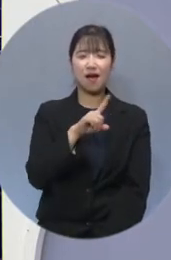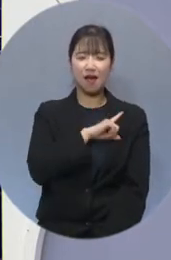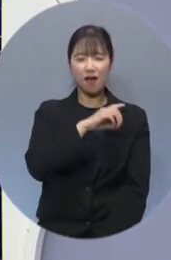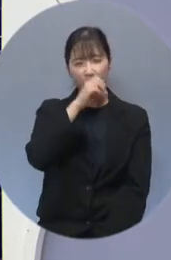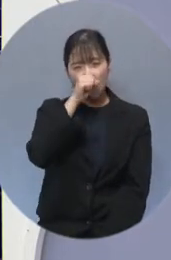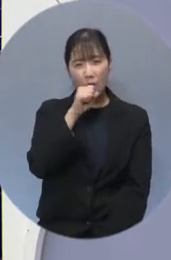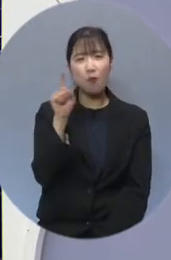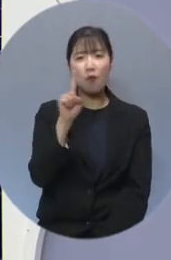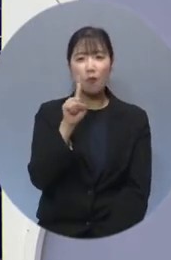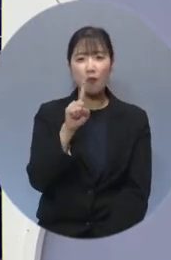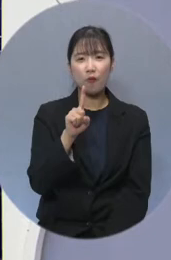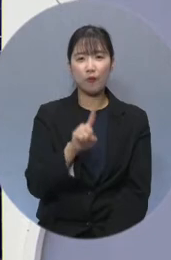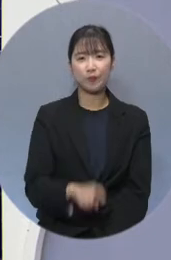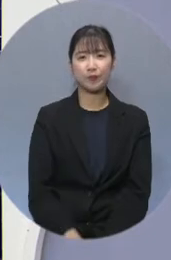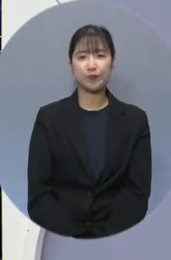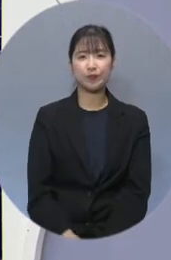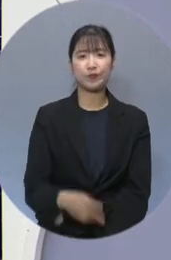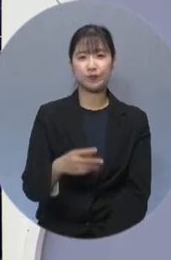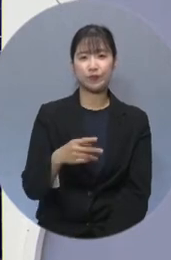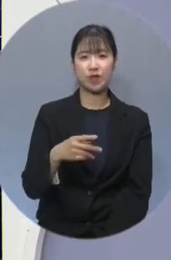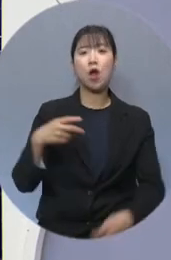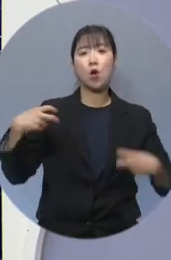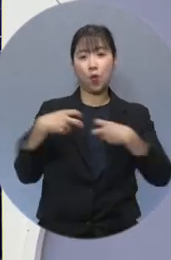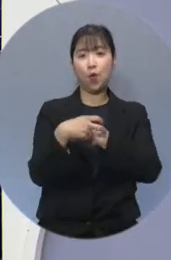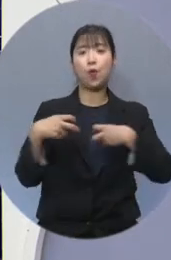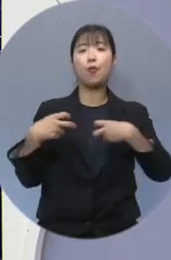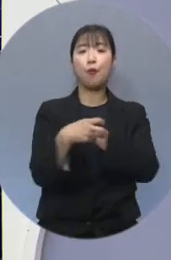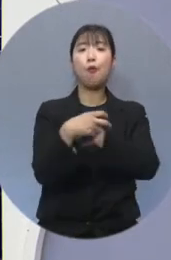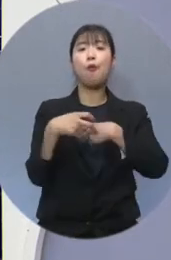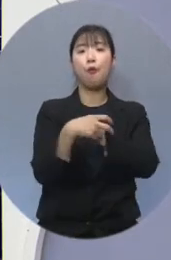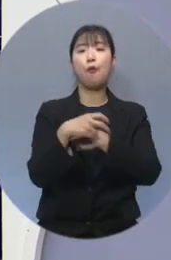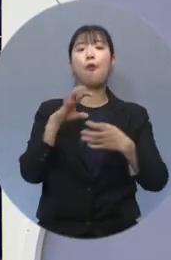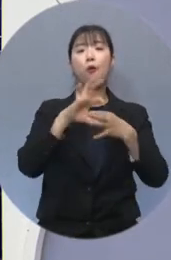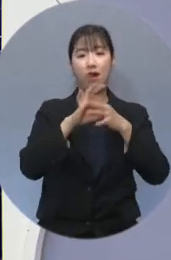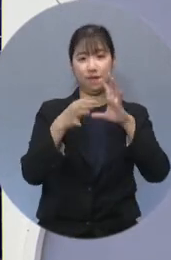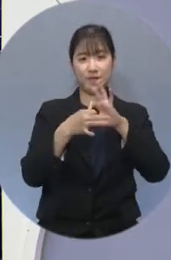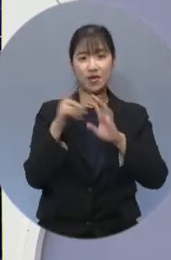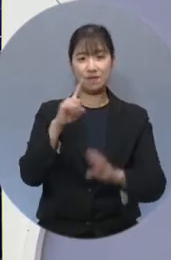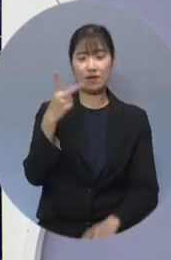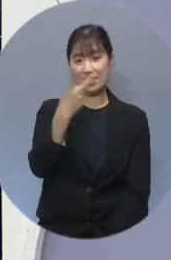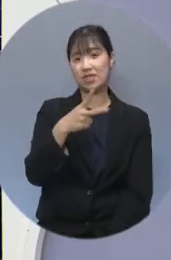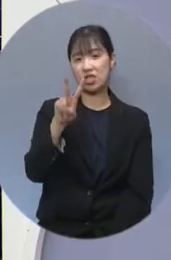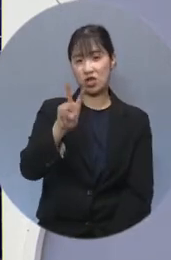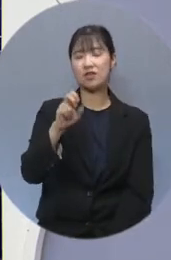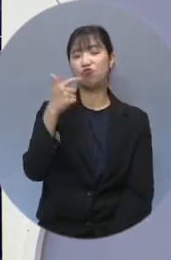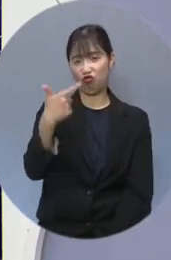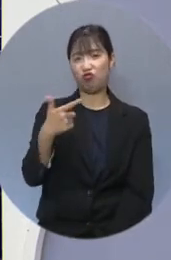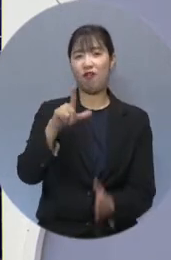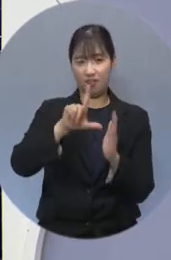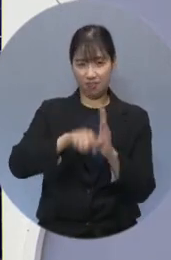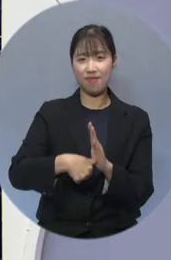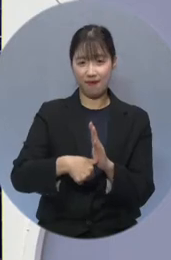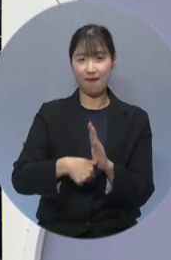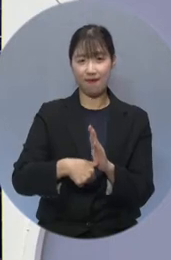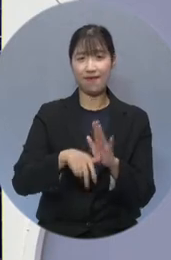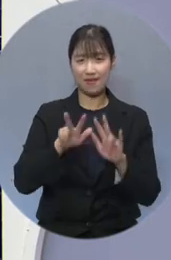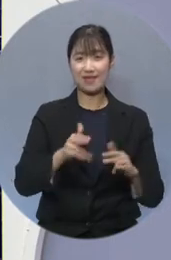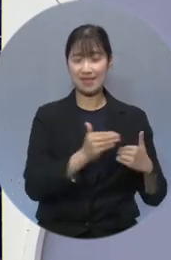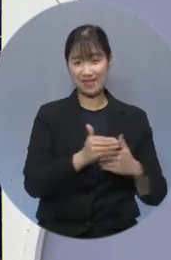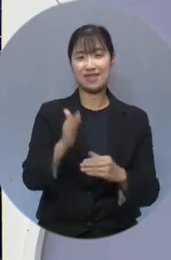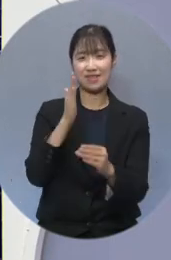것은요. 우리 교통 올림픽이라고 얘기하는 이제 2026년에 지금 진행